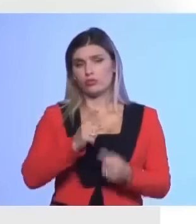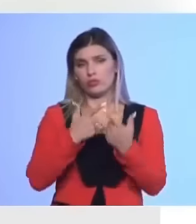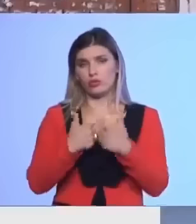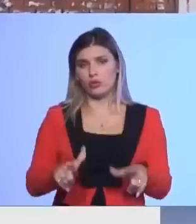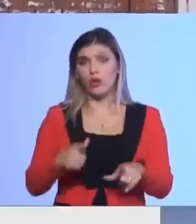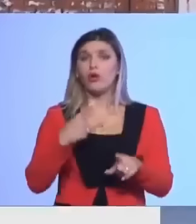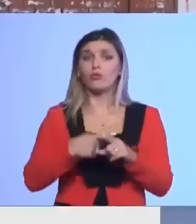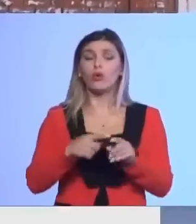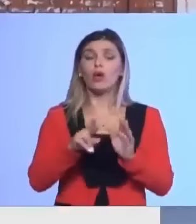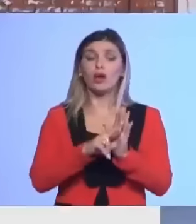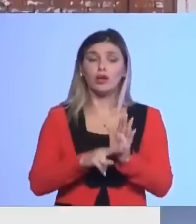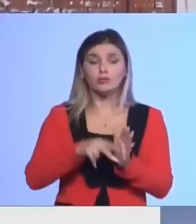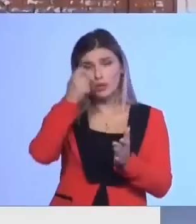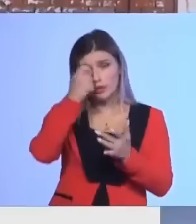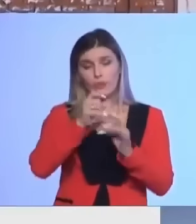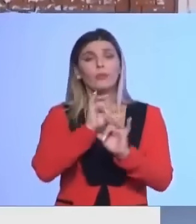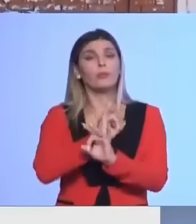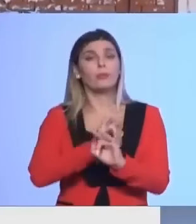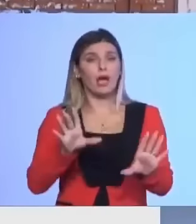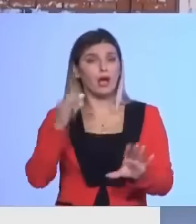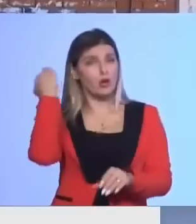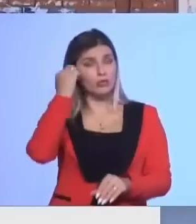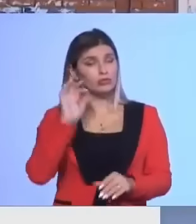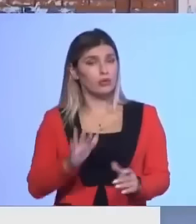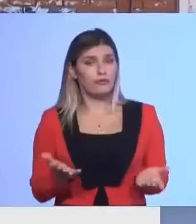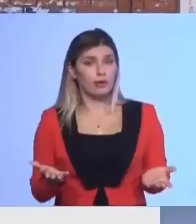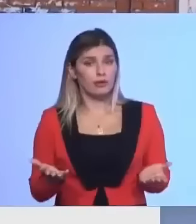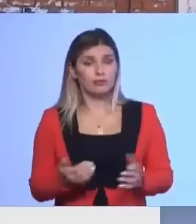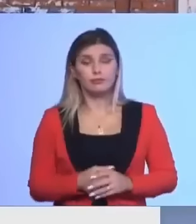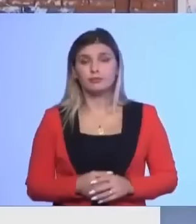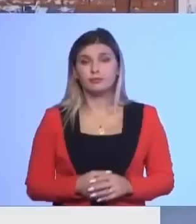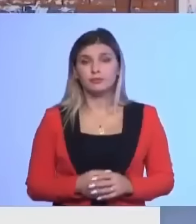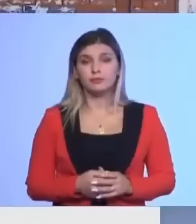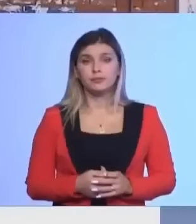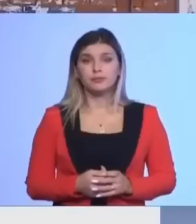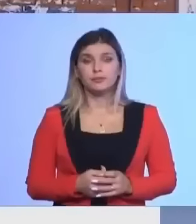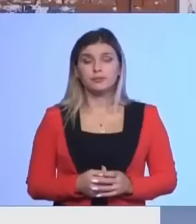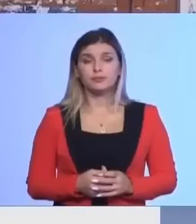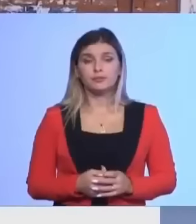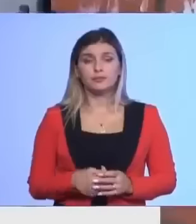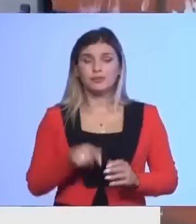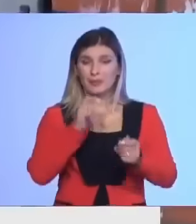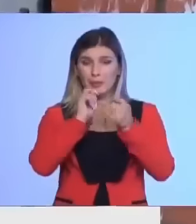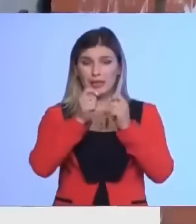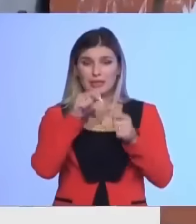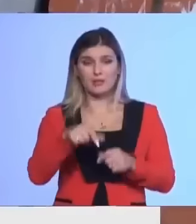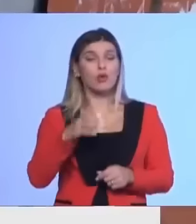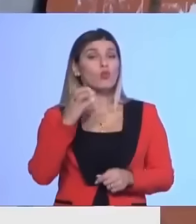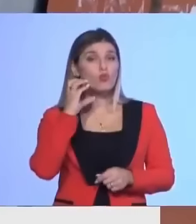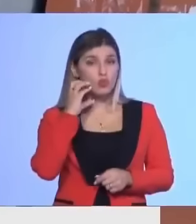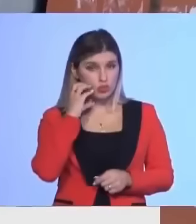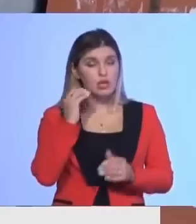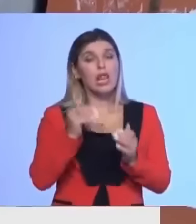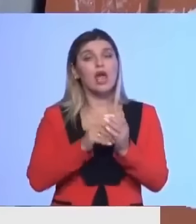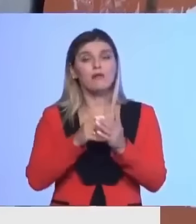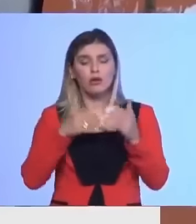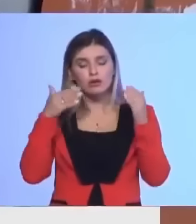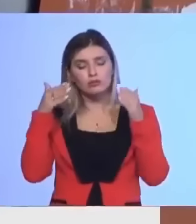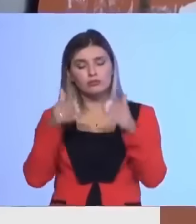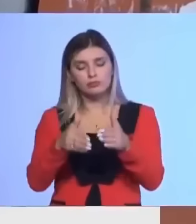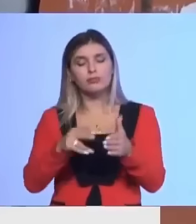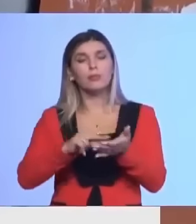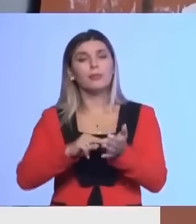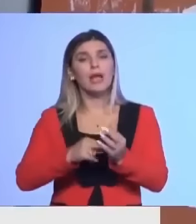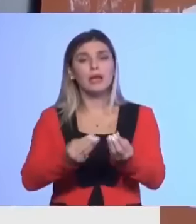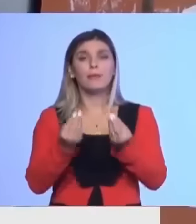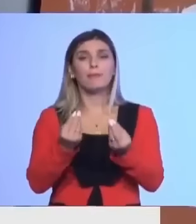gjitha rregullat, ligjet dhe kushtetutën e Republikës së Kosovës. Dialogu në Bruksel në vend se të përqendrohet në çështjet qendrore